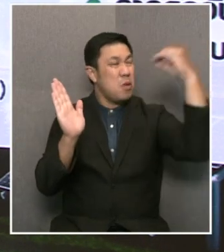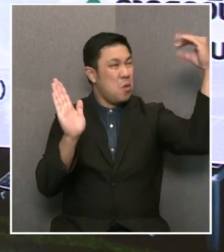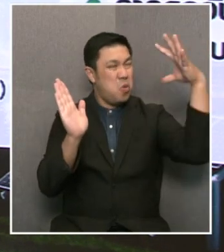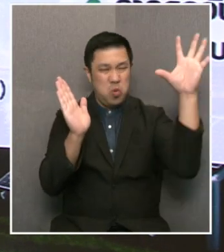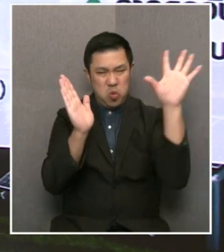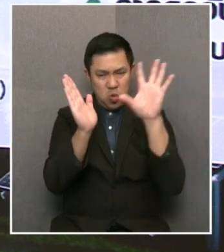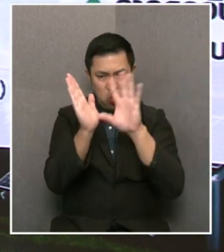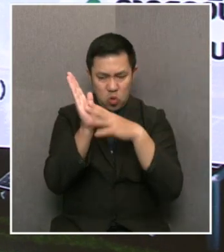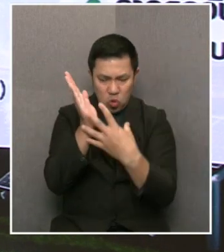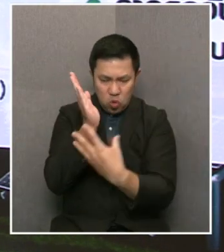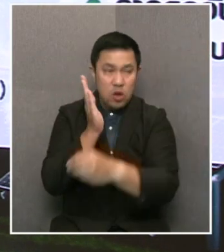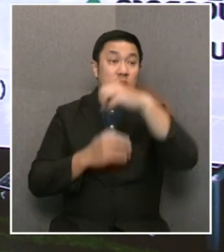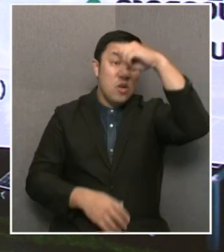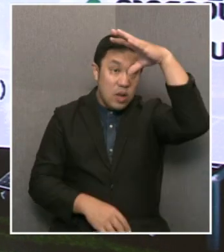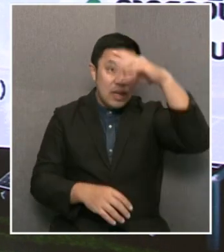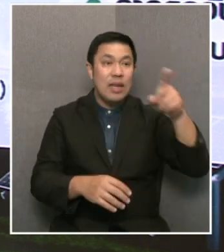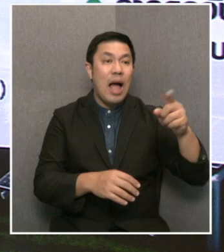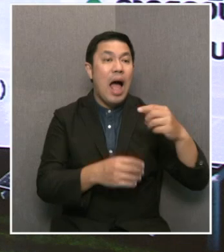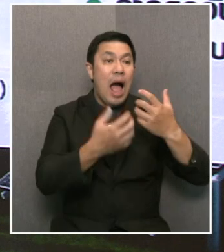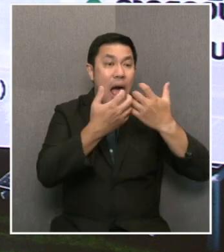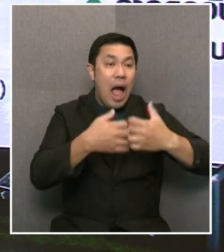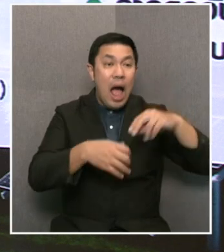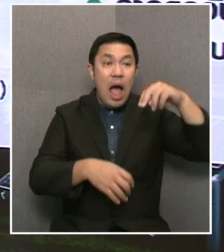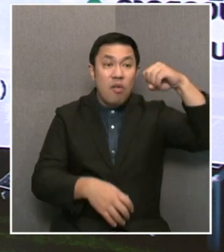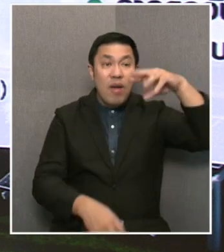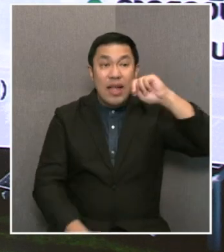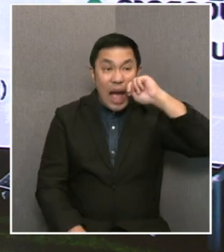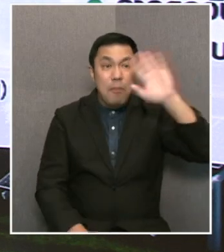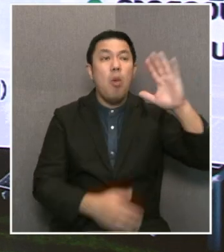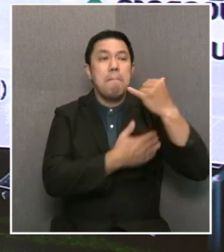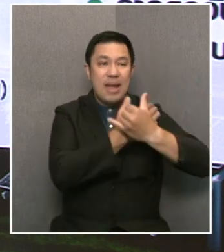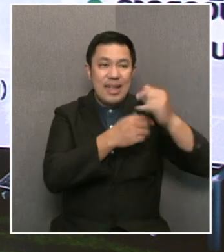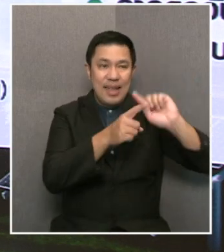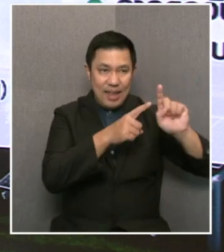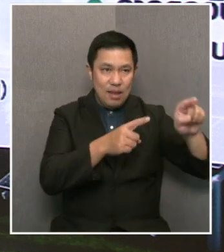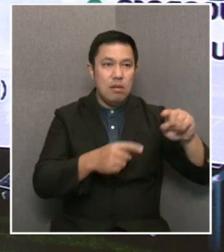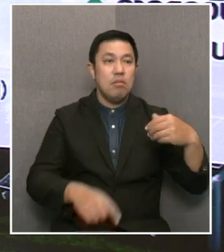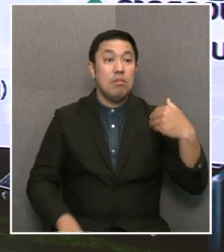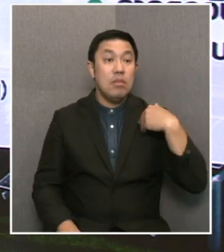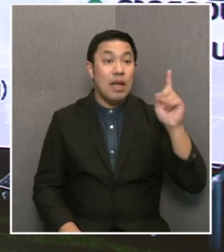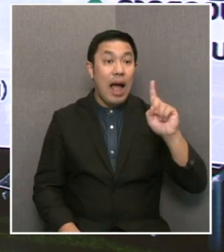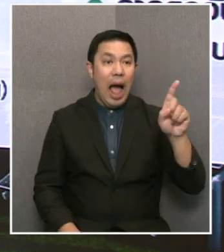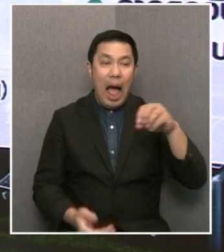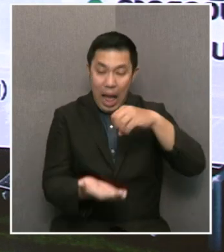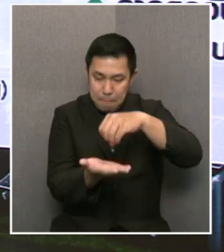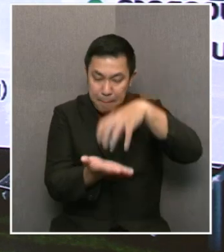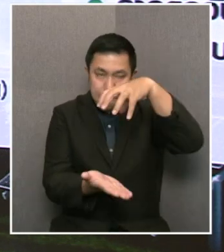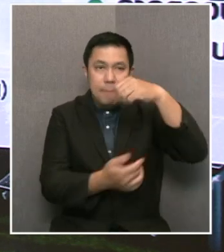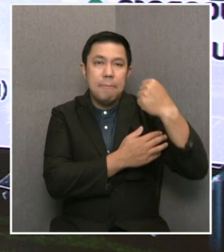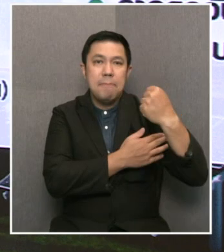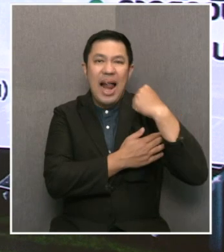การรับซื้อไฟฟ้าพลังน้ำมาจากต่างประเทศรวมไปถึง เรื่องของพลังงานนิวเคลียร์ด้